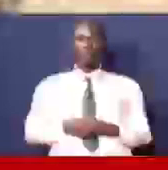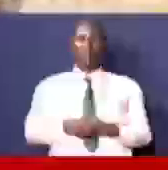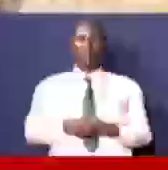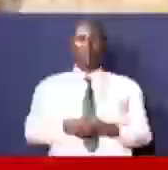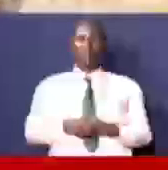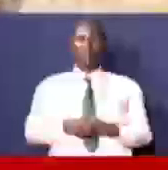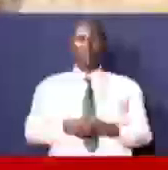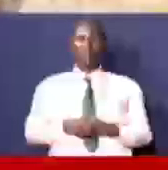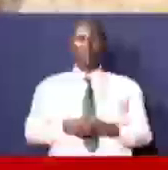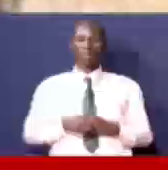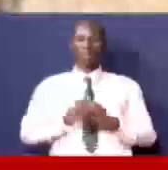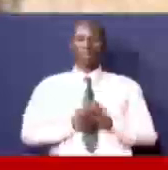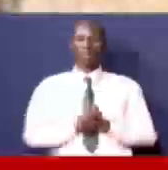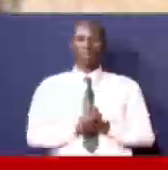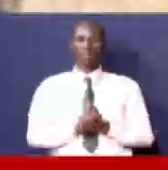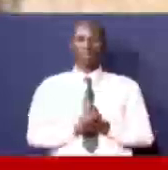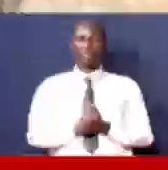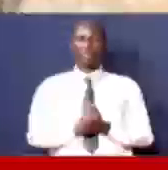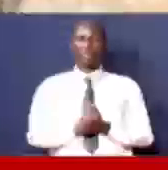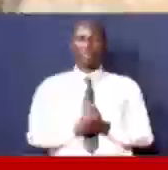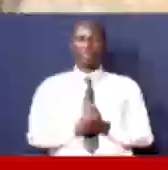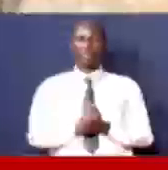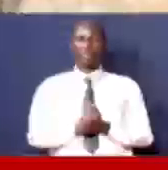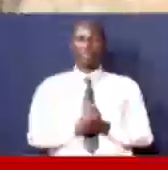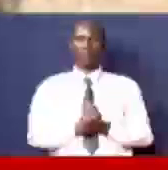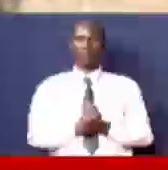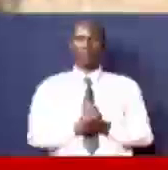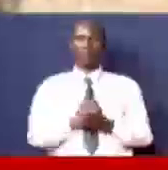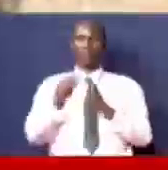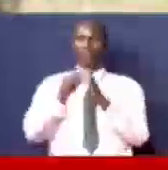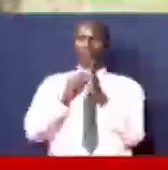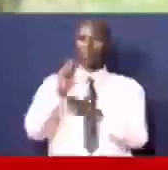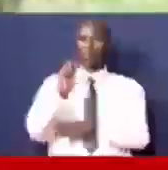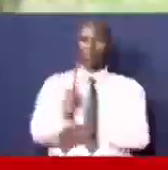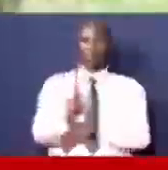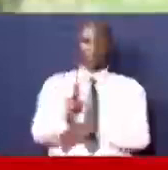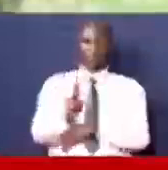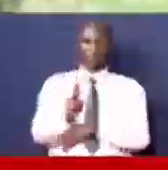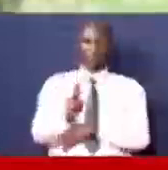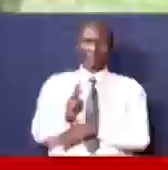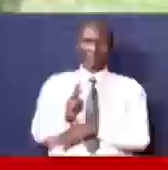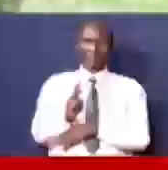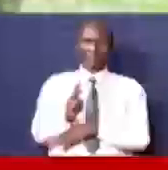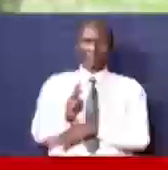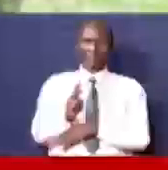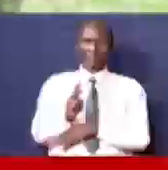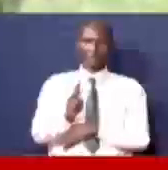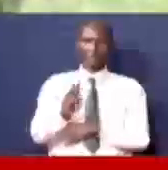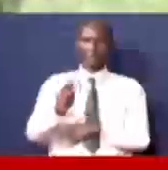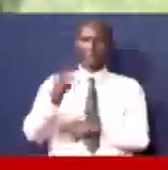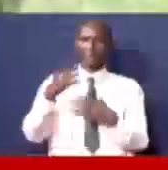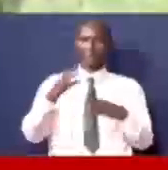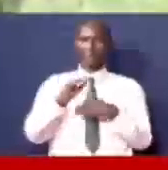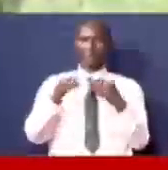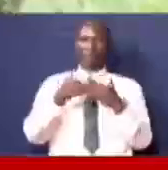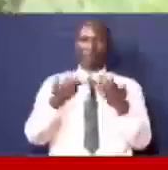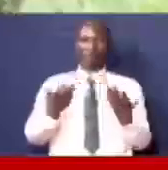Ni kandane tabi anduma itu, edhu kisi ya maitu mamumo. Yes. Na anduma Kenya ondeka